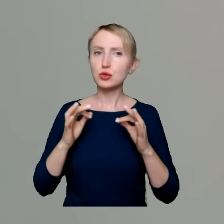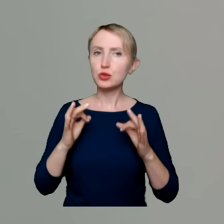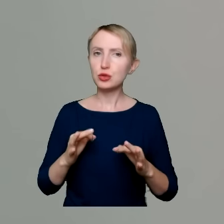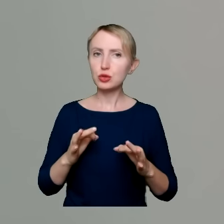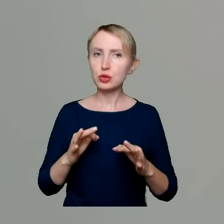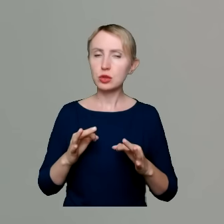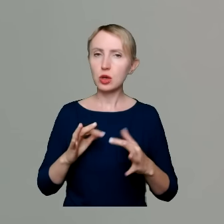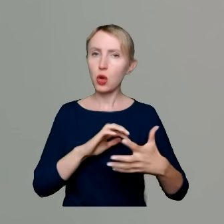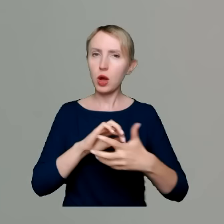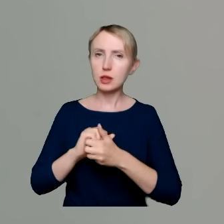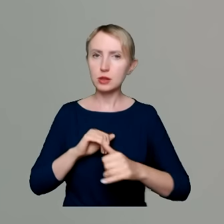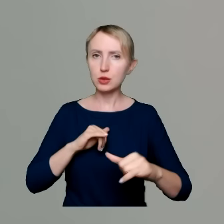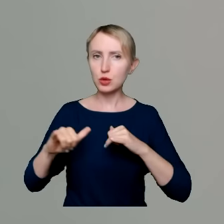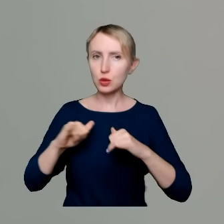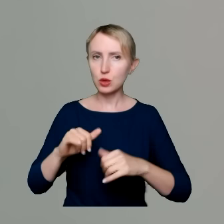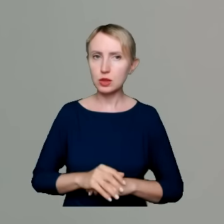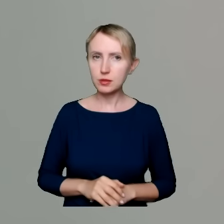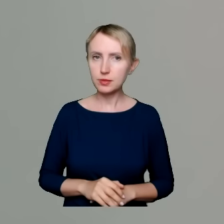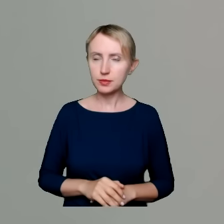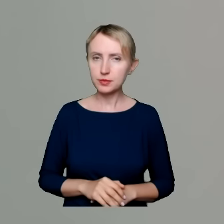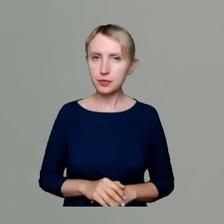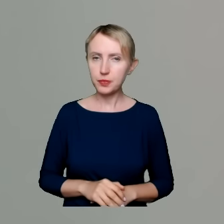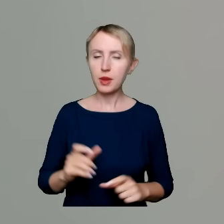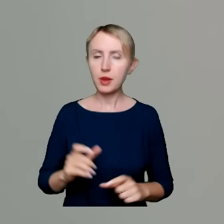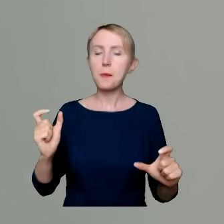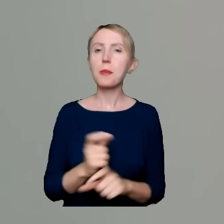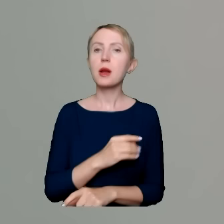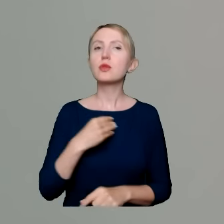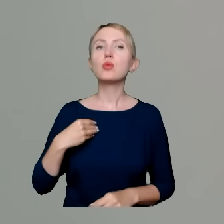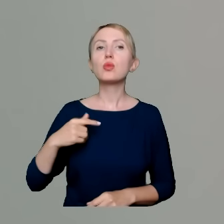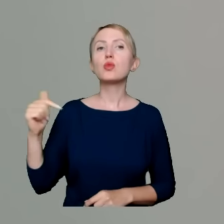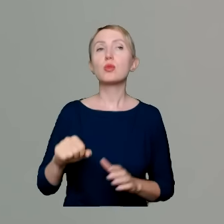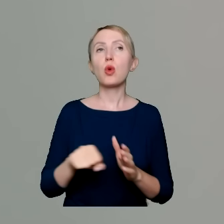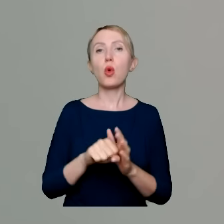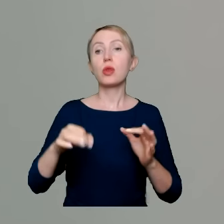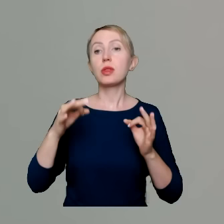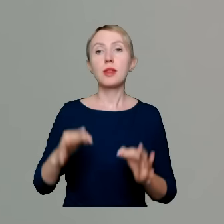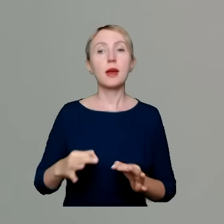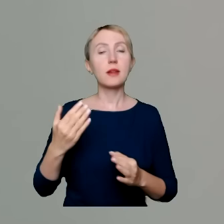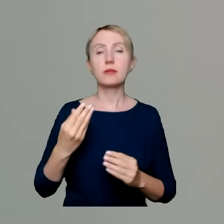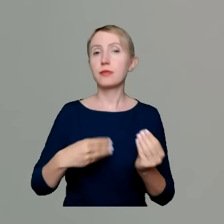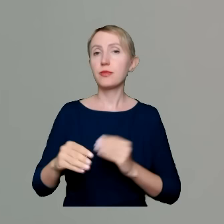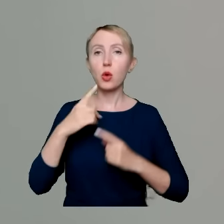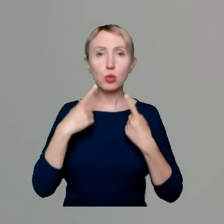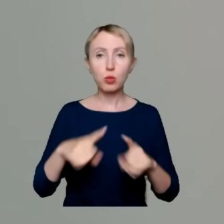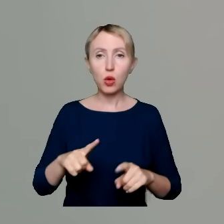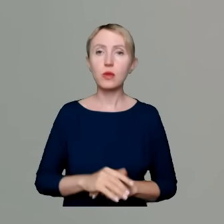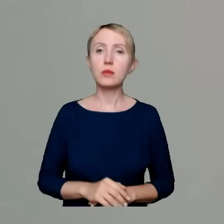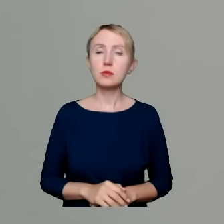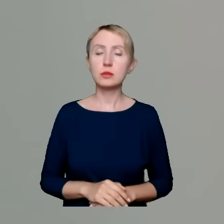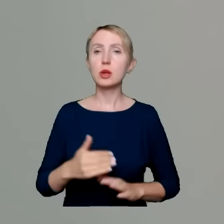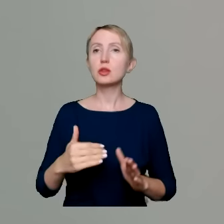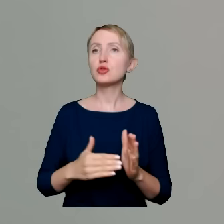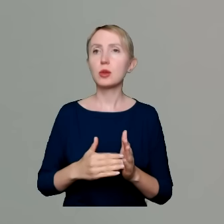koalicji rządzącej. Natomiast państwo polskie musi być od tej pory bardzo odpowiedzialne. Po pierwsze, trzeba